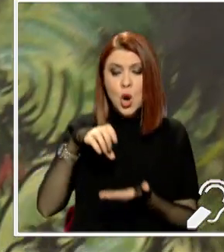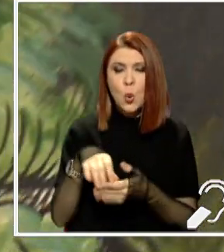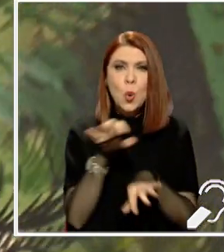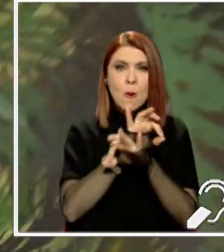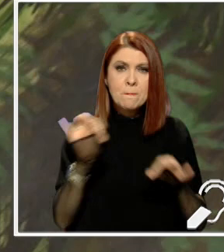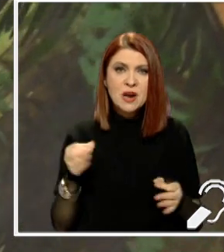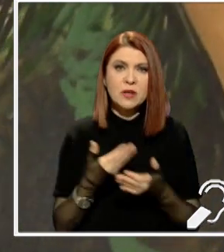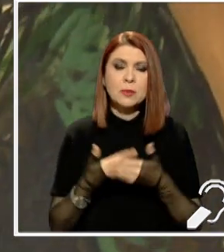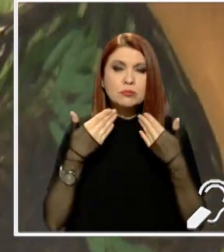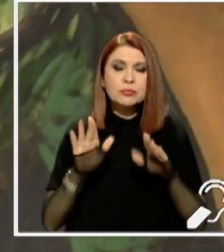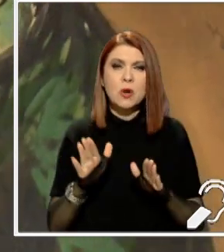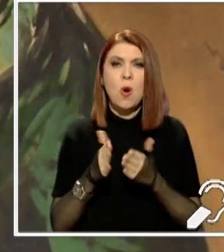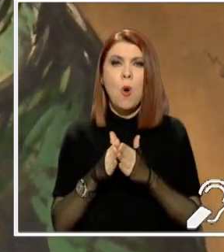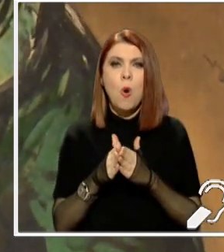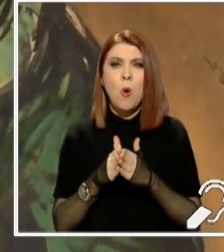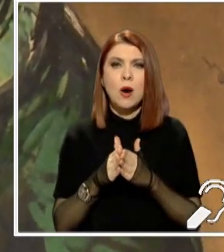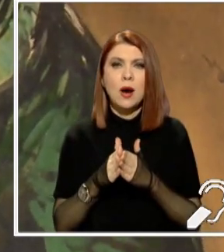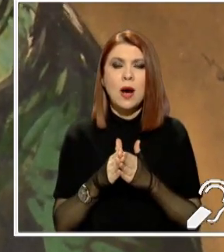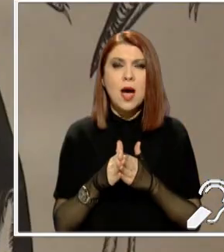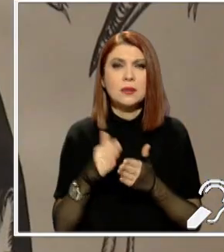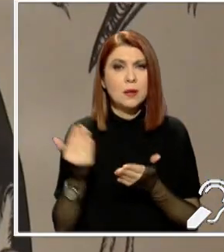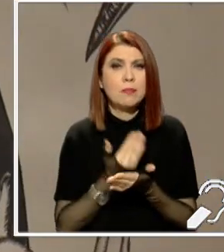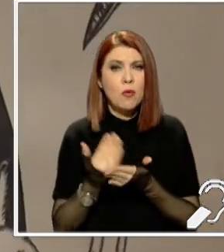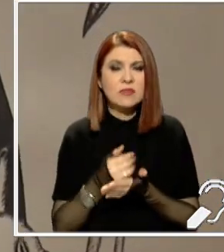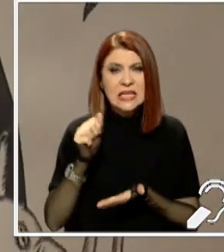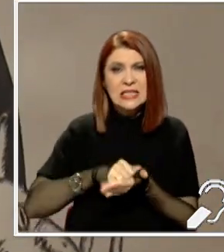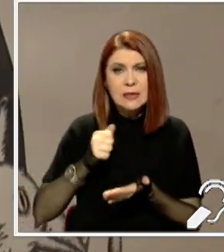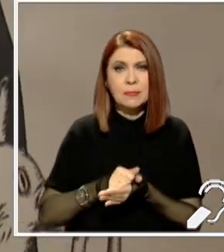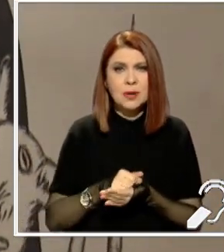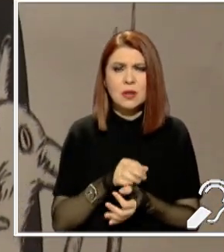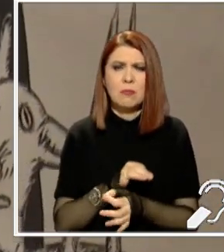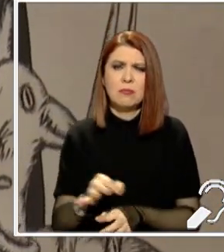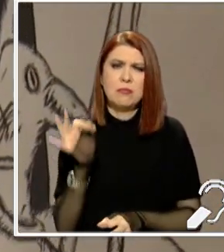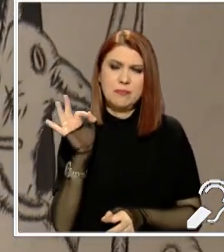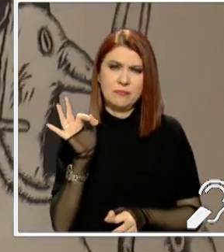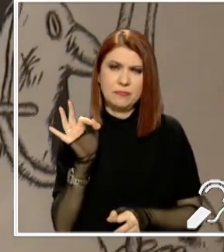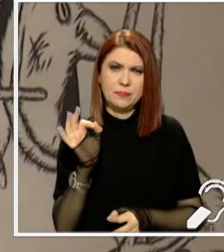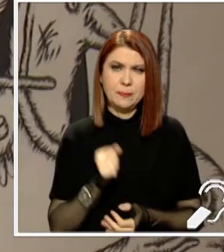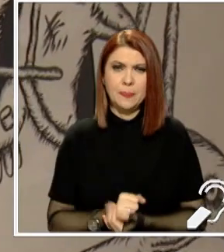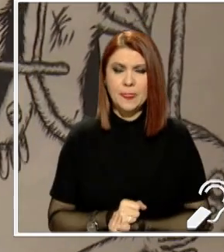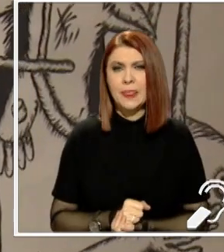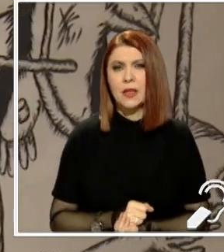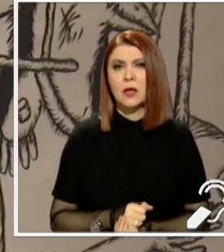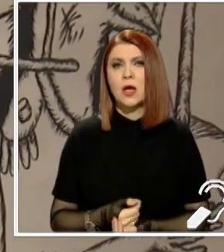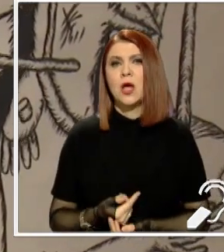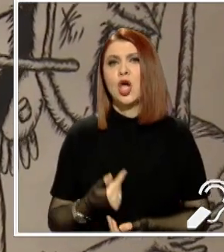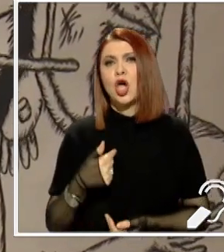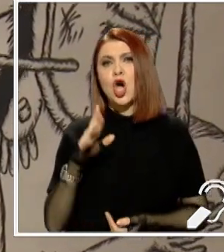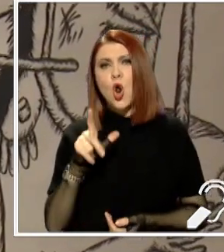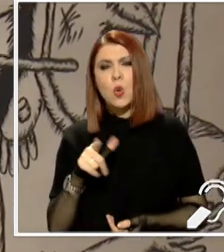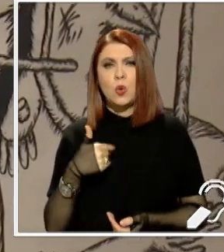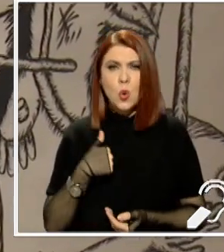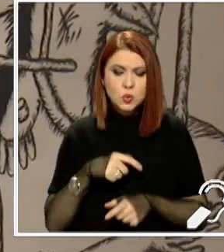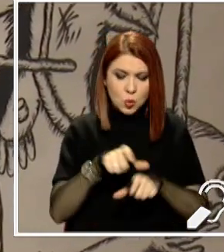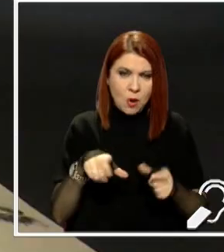perfect pentru lansarea noii ediții a celebrei legende, tipărite în condiții grafice de excepție. Cumva rolul nostru ca